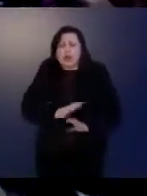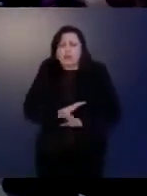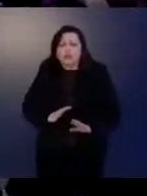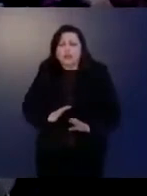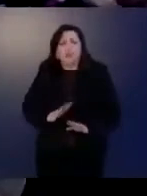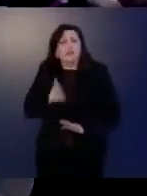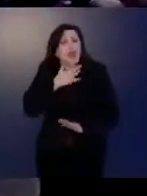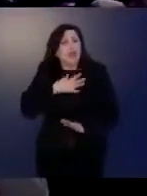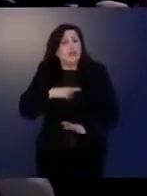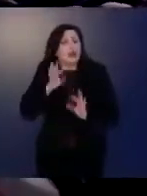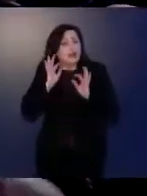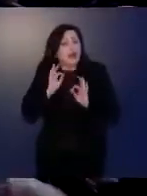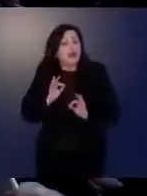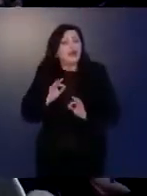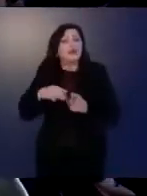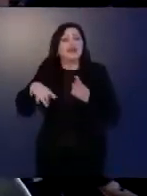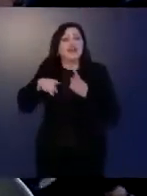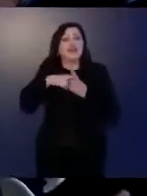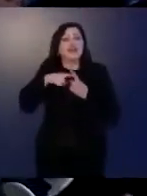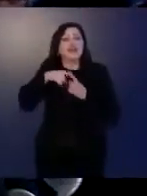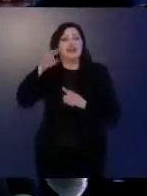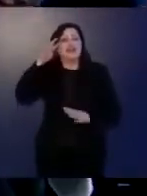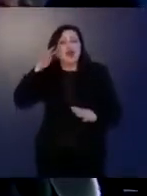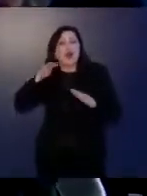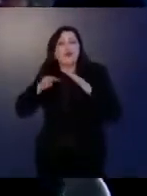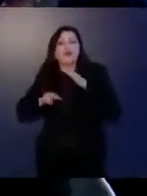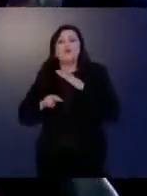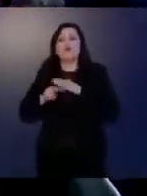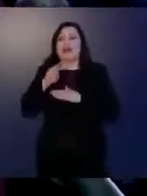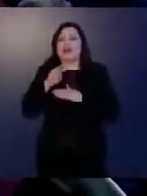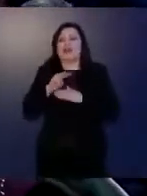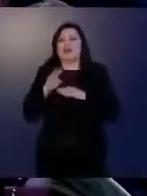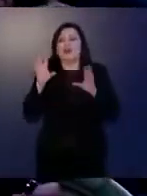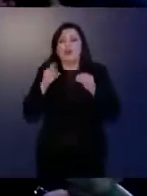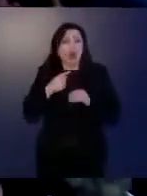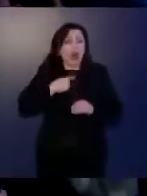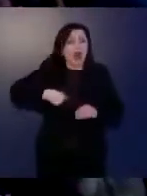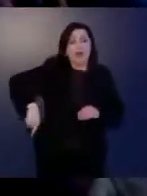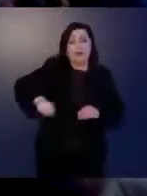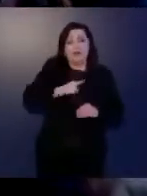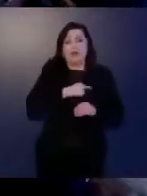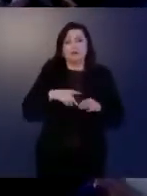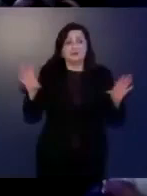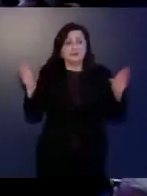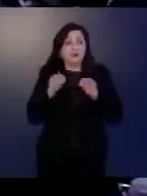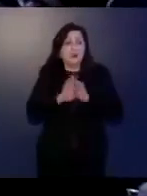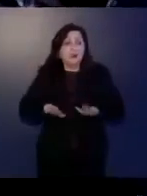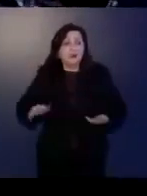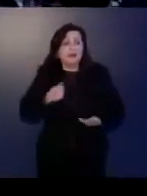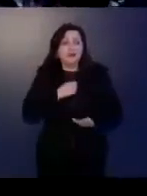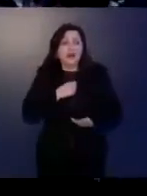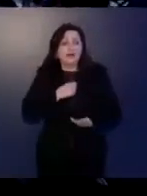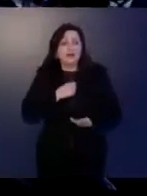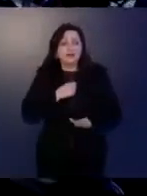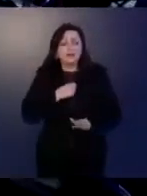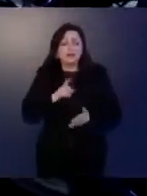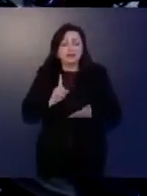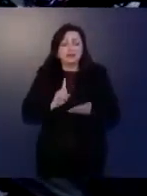μια θετική προοπτική για το μέλλον, για μας και για τα παιδιά μας, πρέπει, είναι